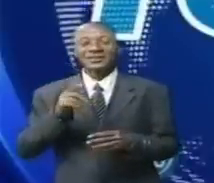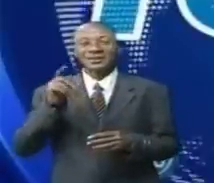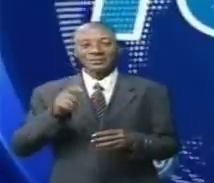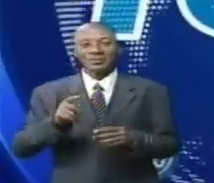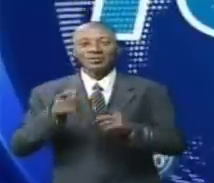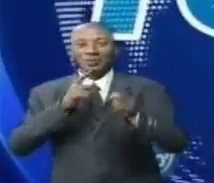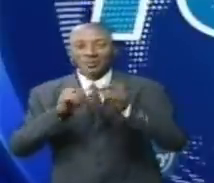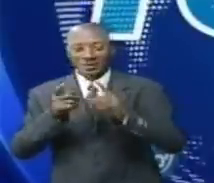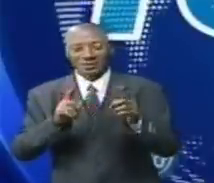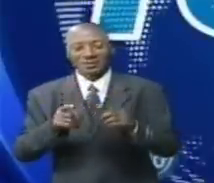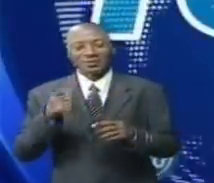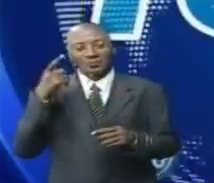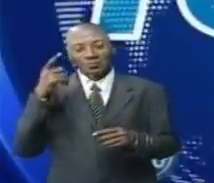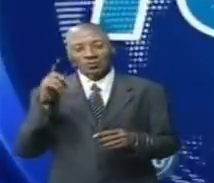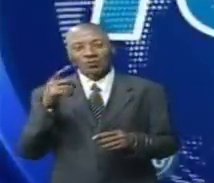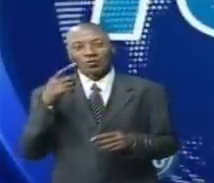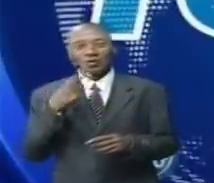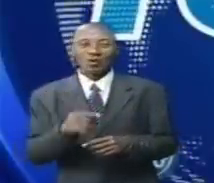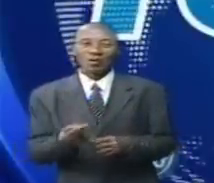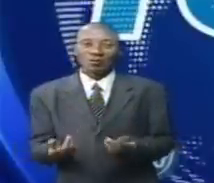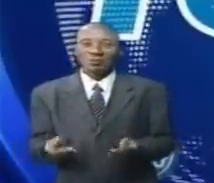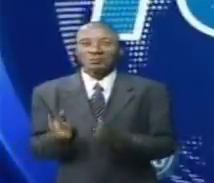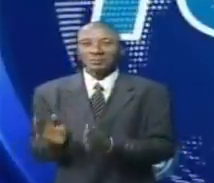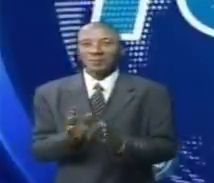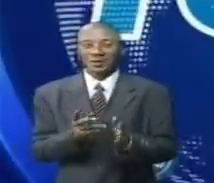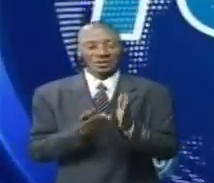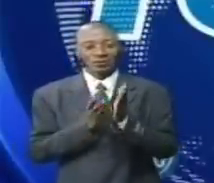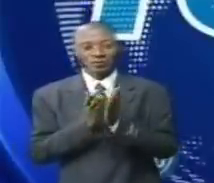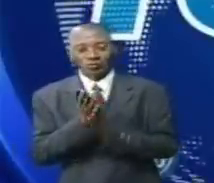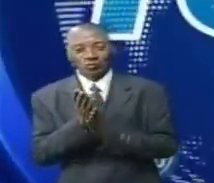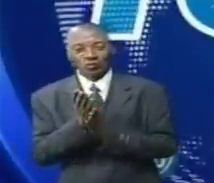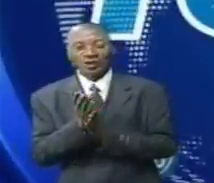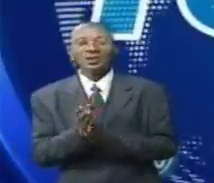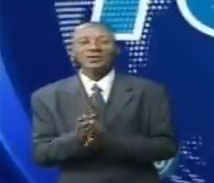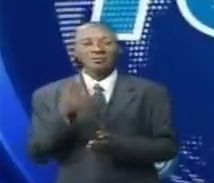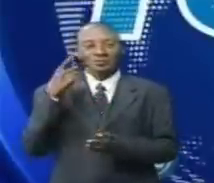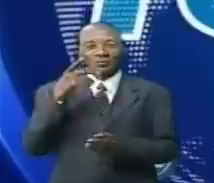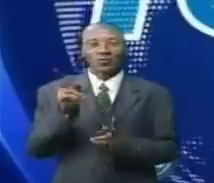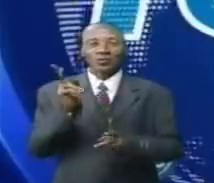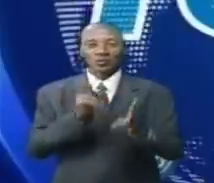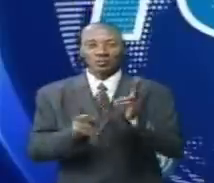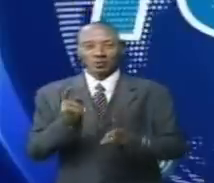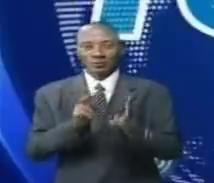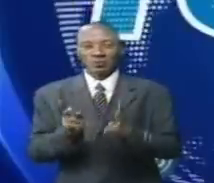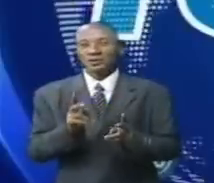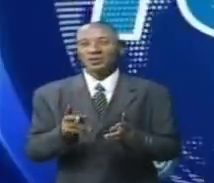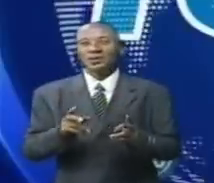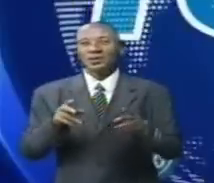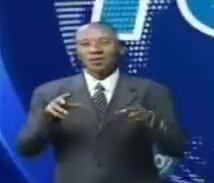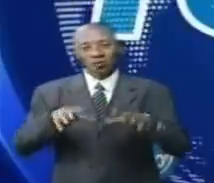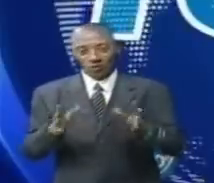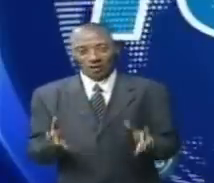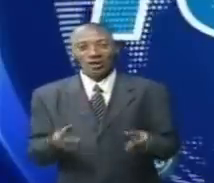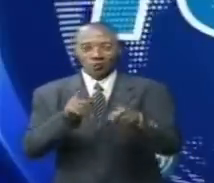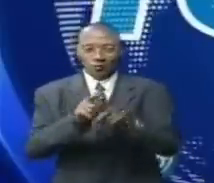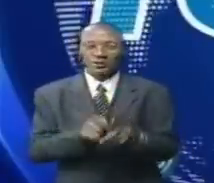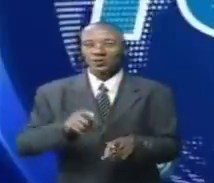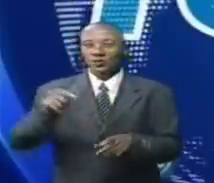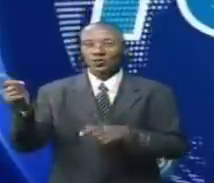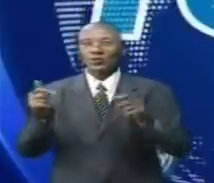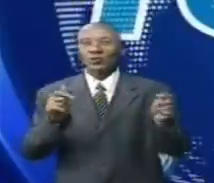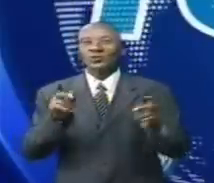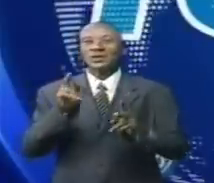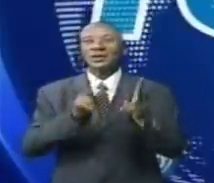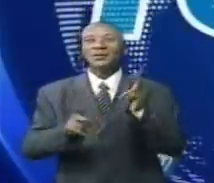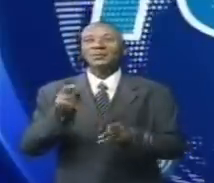et des choix pour tous, c'est le thème retenu pour célébrer cette journée. Vous suivrez dans ce journal les messages du ministre du